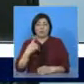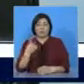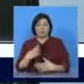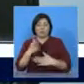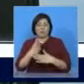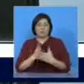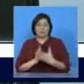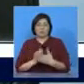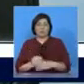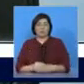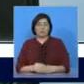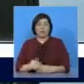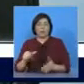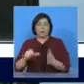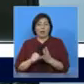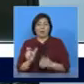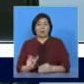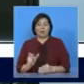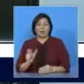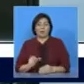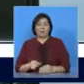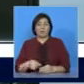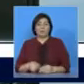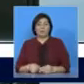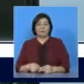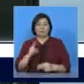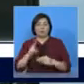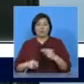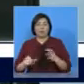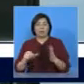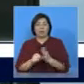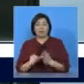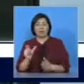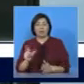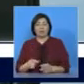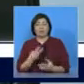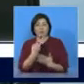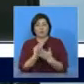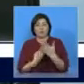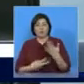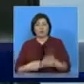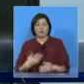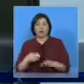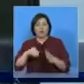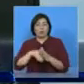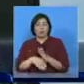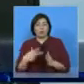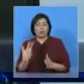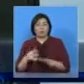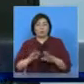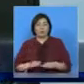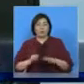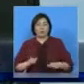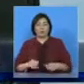жартысында біз 6 адам жоғалтып алып отырып, суға кетіп қалды 6 адам. Оның 3-еуі бала. Куәгерлердің